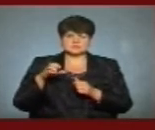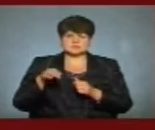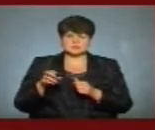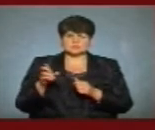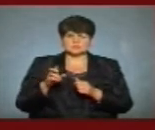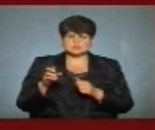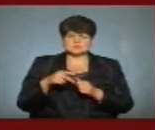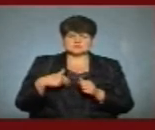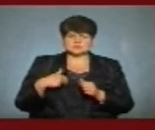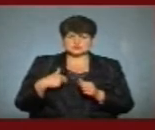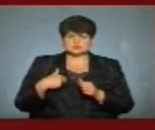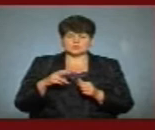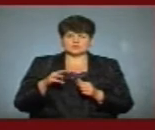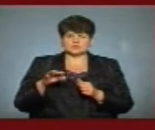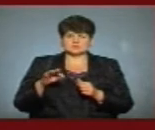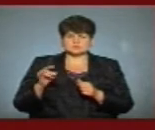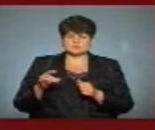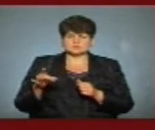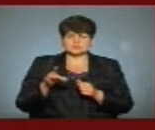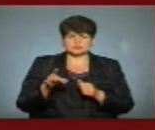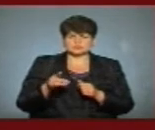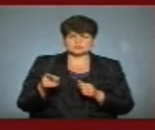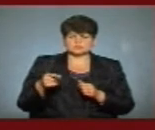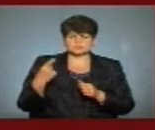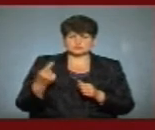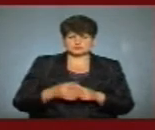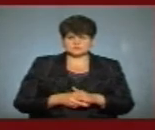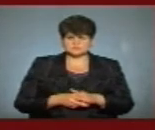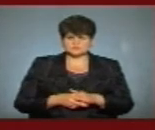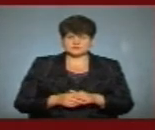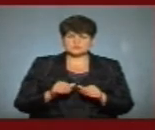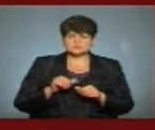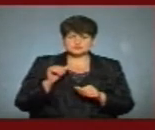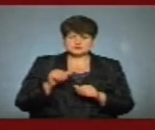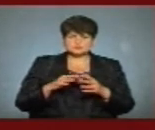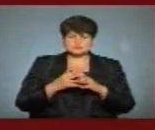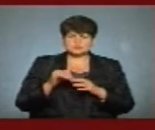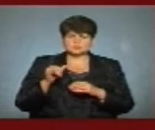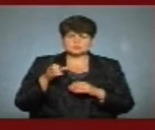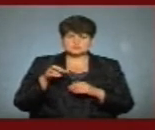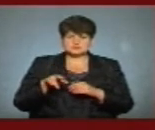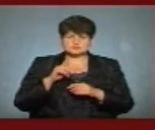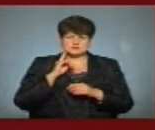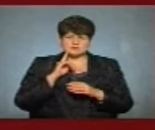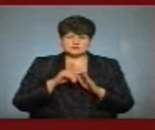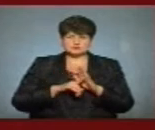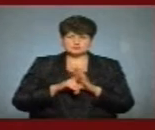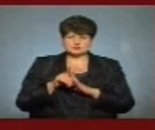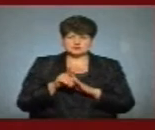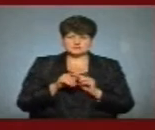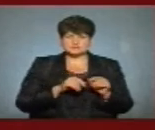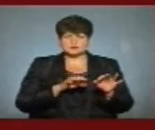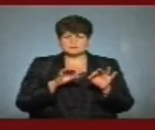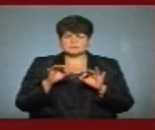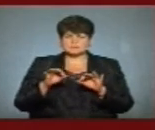Борщівському, Залічицькому, Монастириському районах Тернопільської області. Зокрема, у селі Устя-Зелене розпочався перелив води